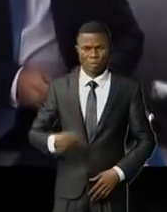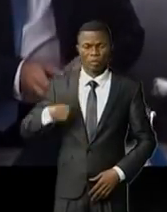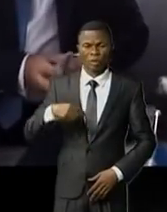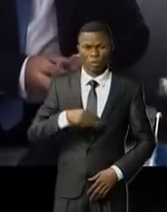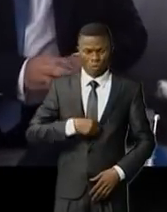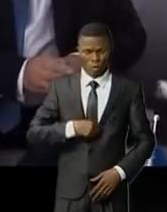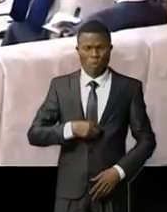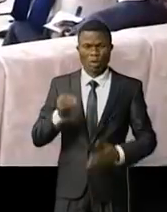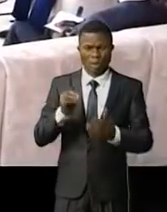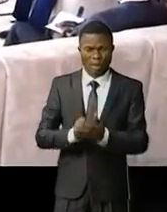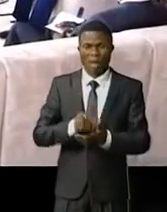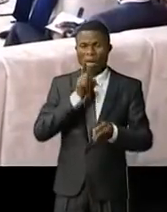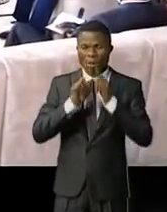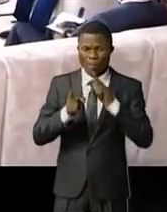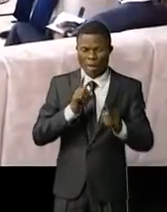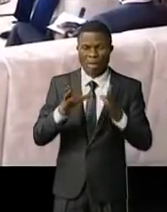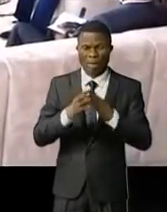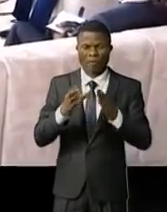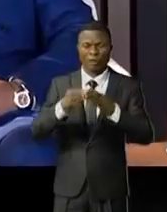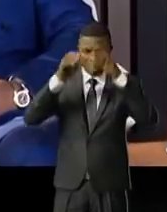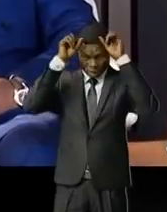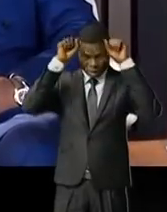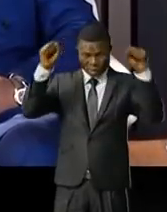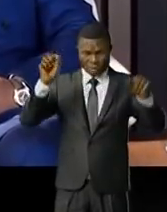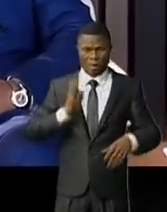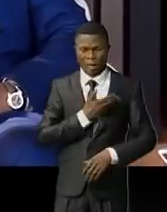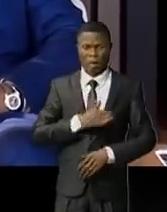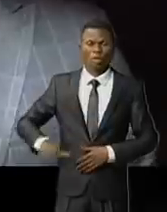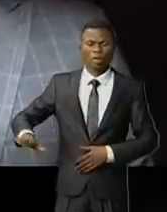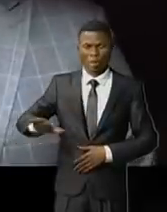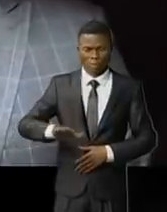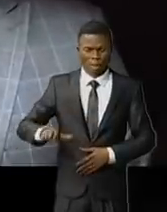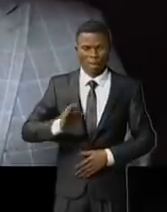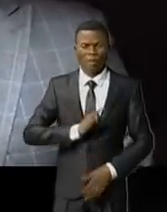essayé encore de discuter avec le président de la République sur beaucoup